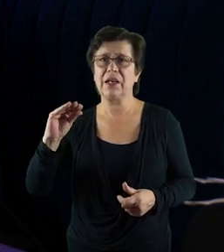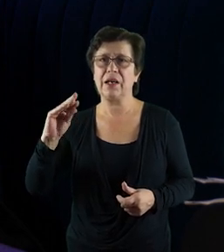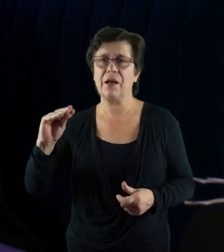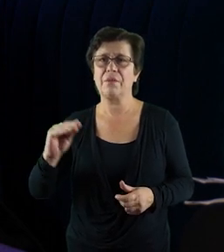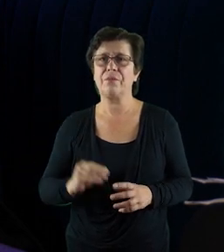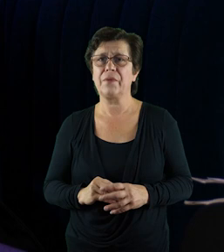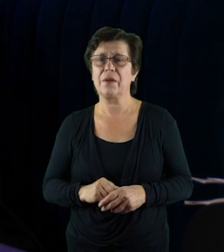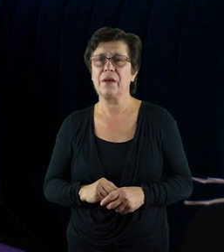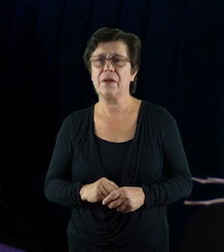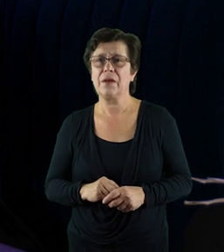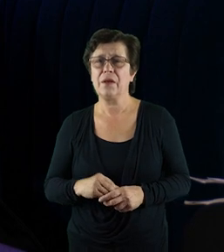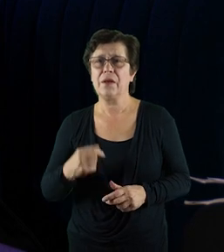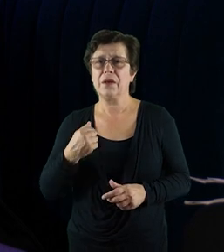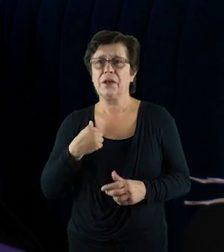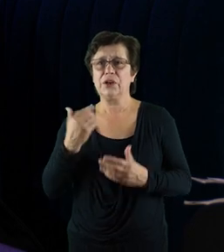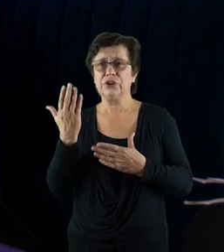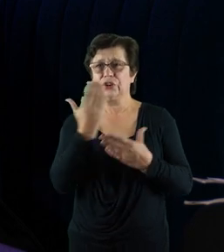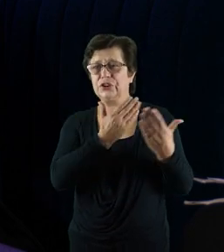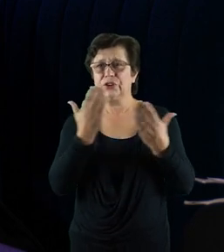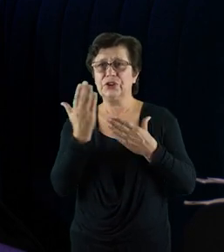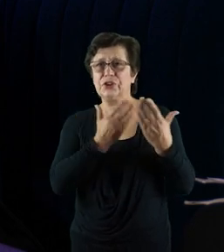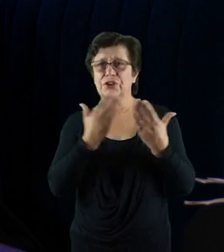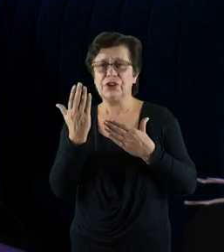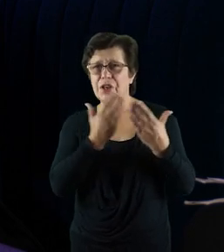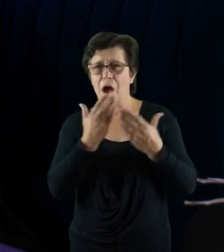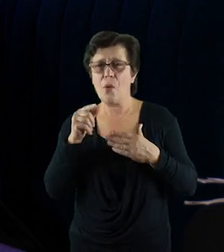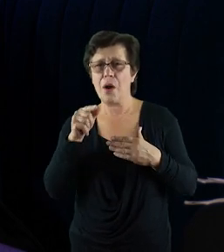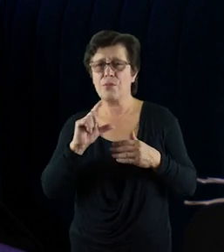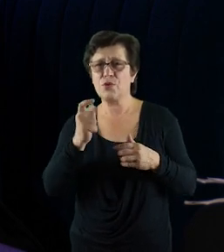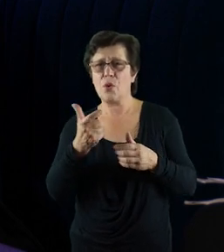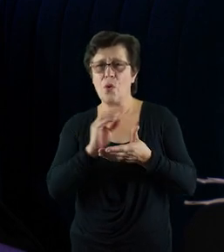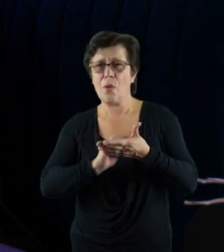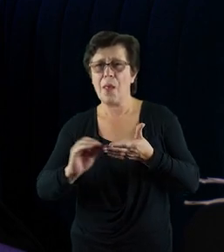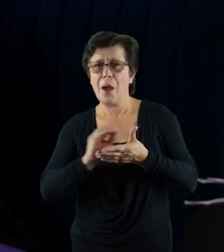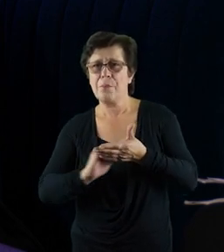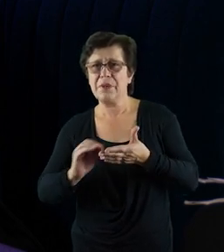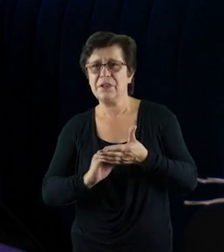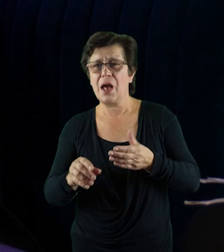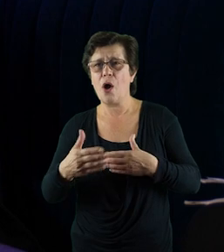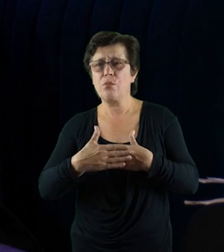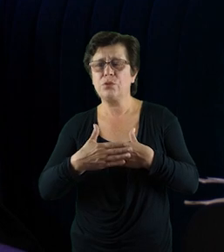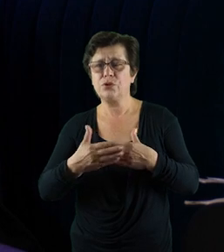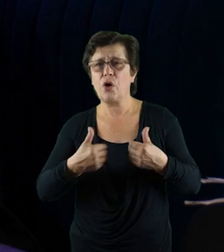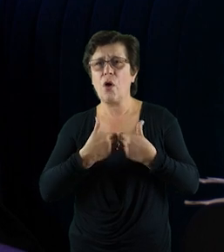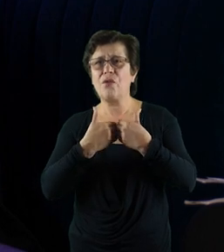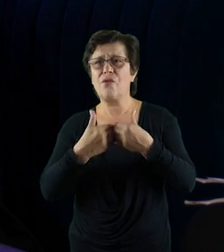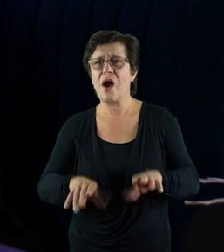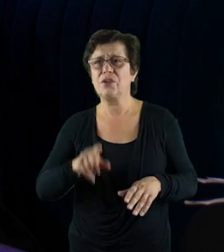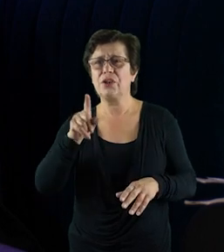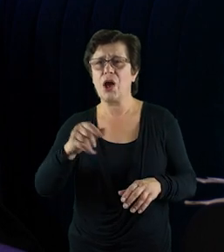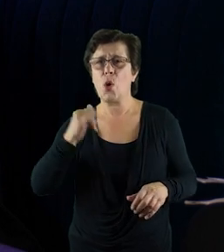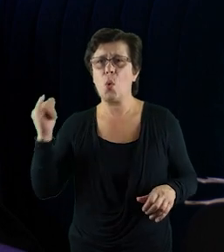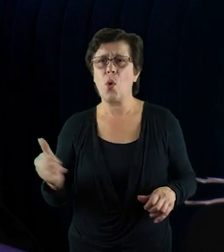te uroczystości. Nie ma tam grama ideologii. Jest fantastyczne, bardzo